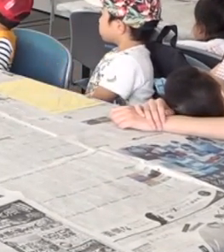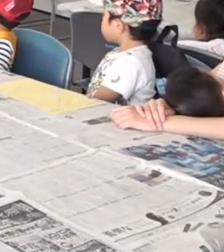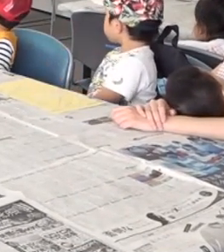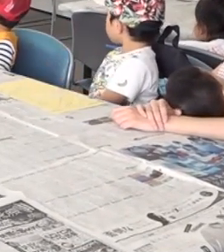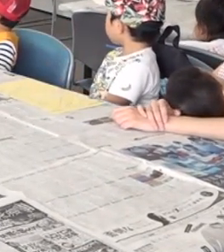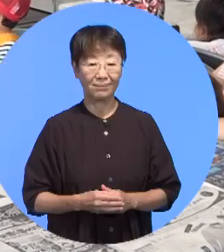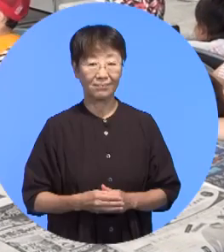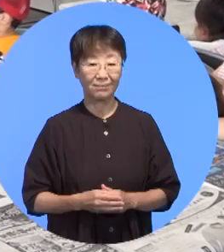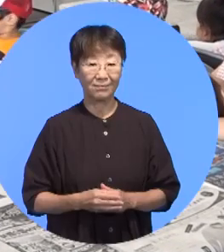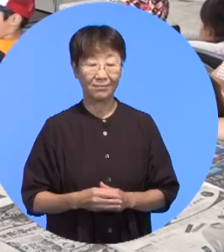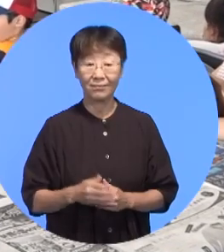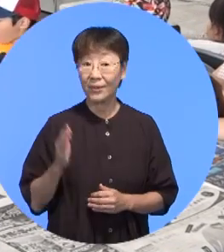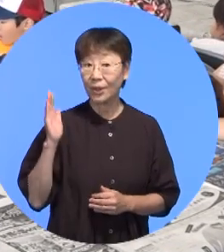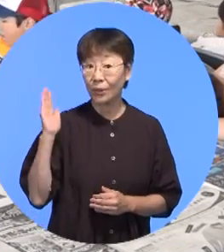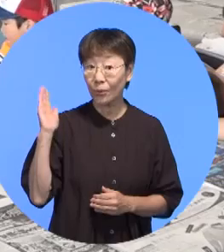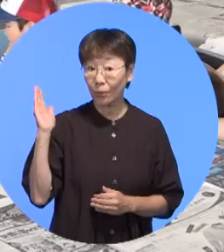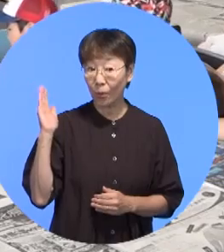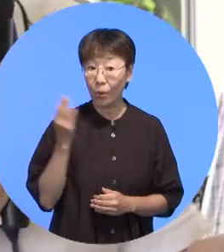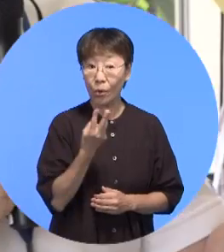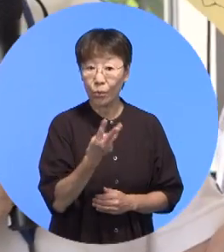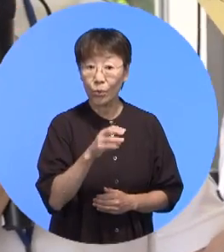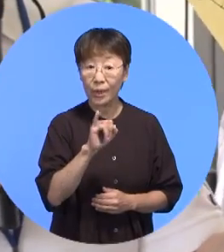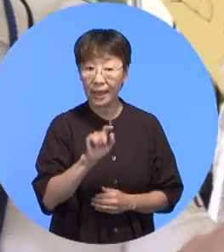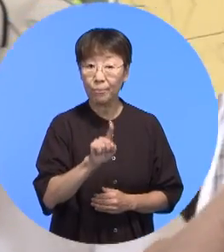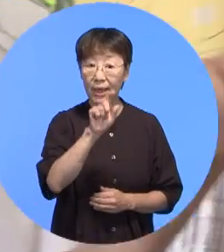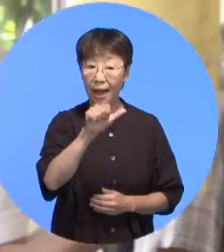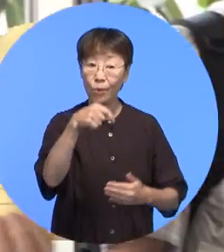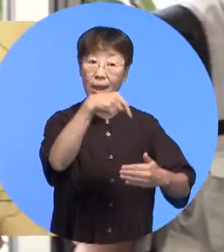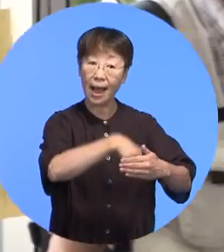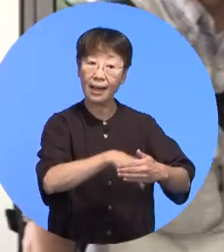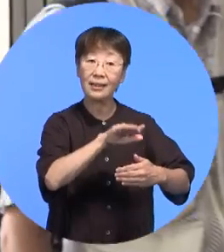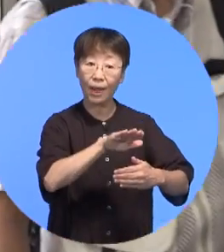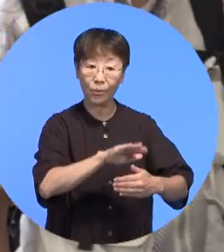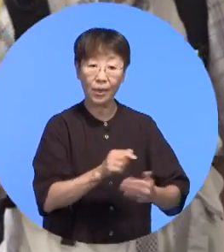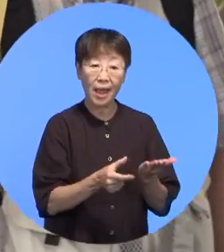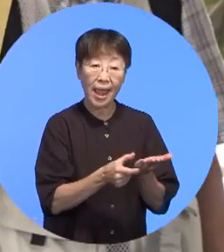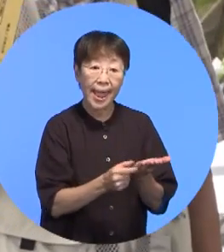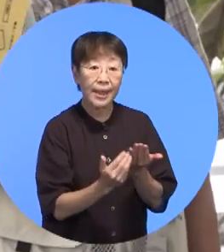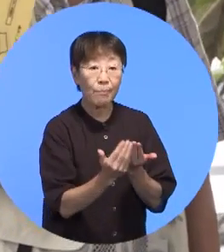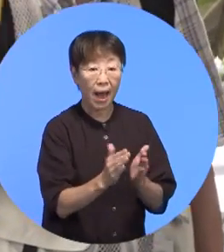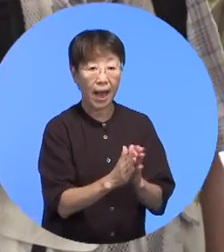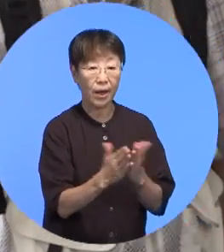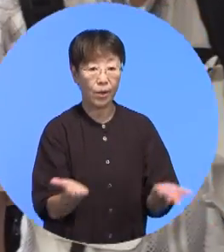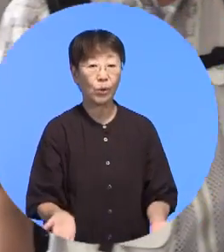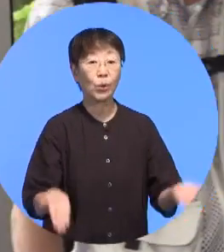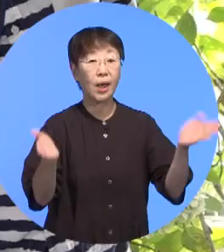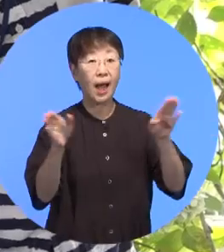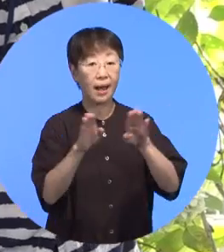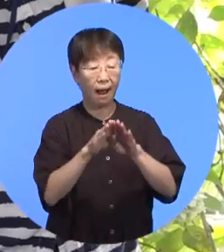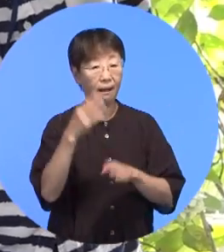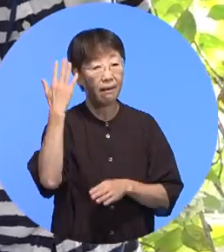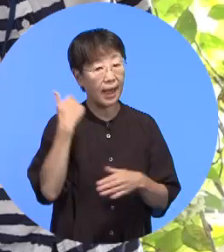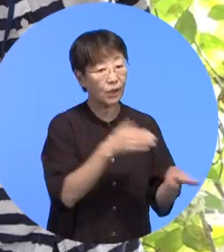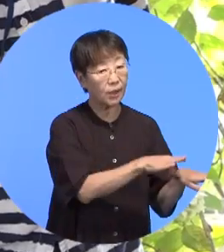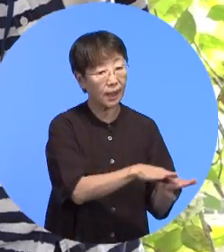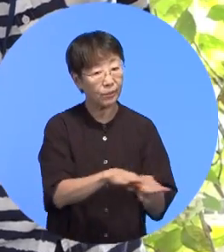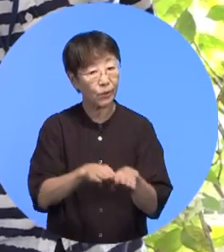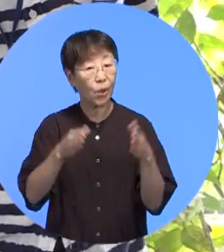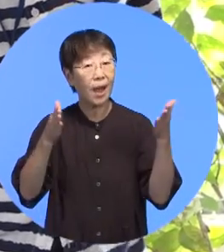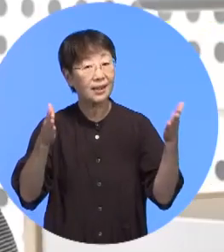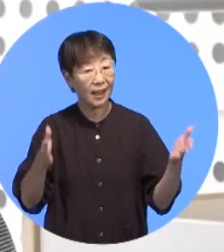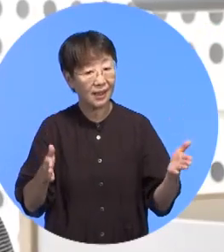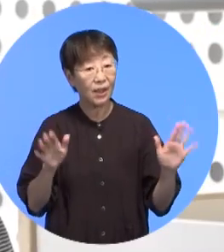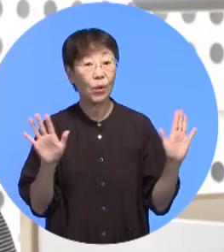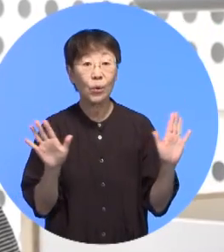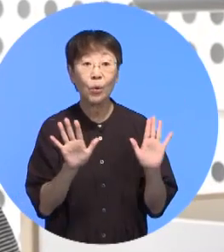こんにちは。 この催しは、夢つながり未来館ゆいぴや内にある山田駅前図書館が、夏休み期